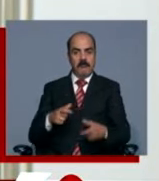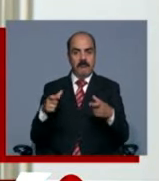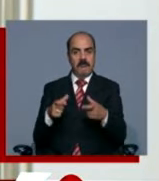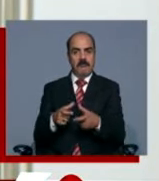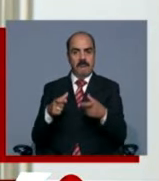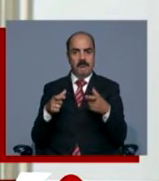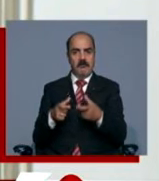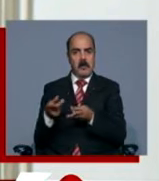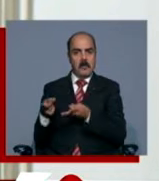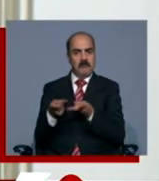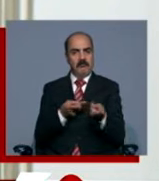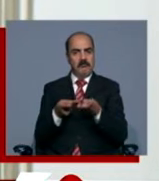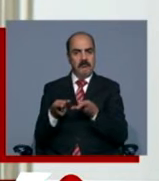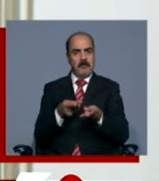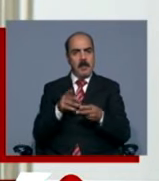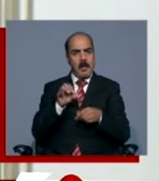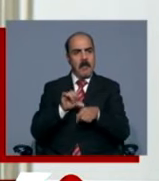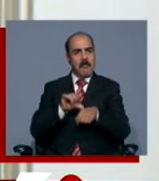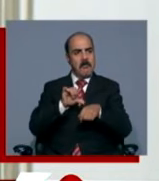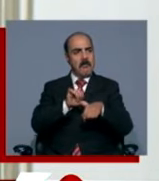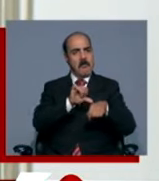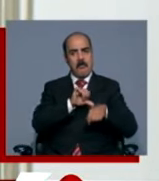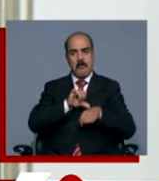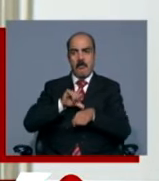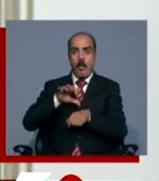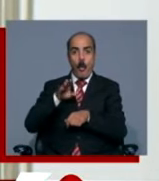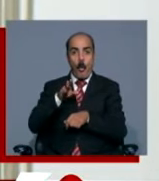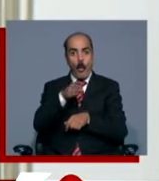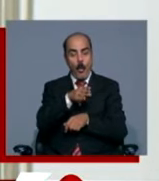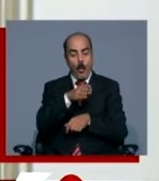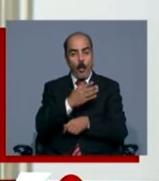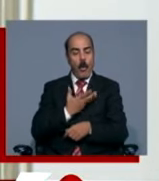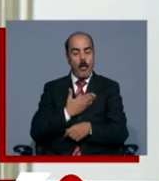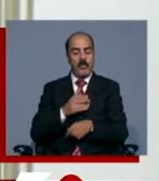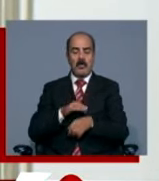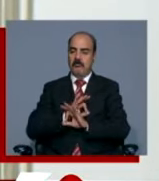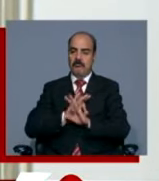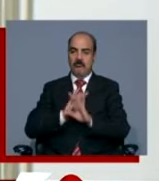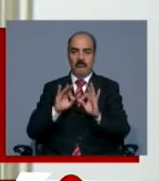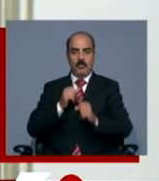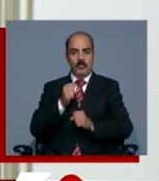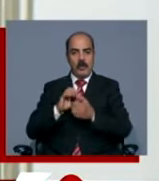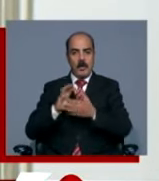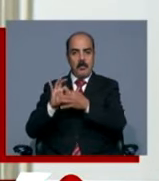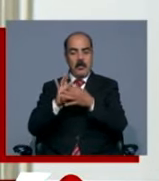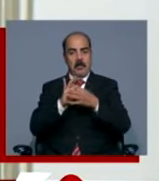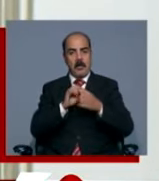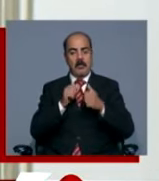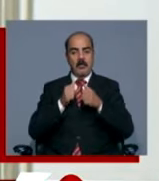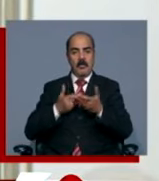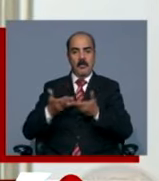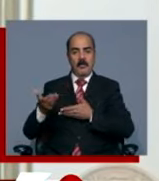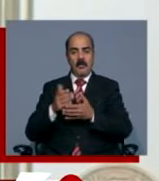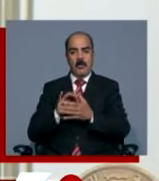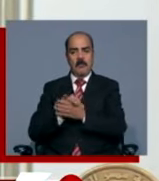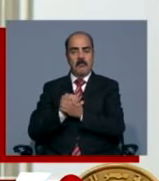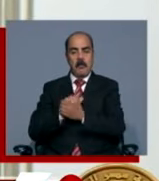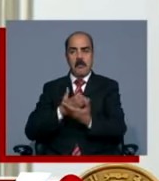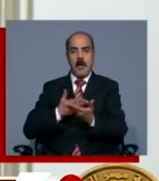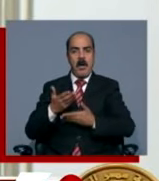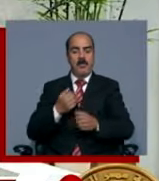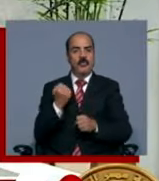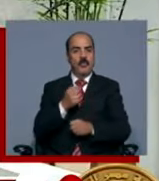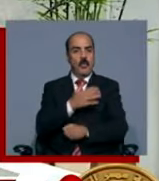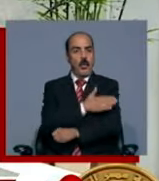استضافتها مختلف المدن الروسية العريقة في تعميق أواصر العلاقات وأطر التعاون بين